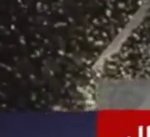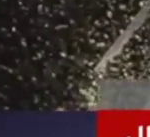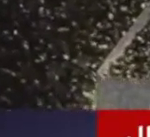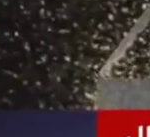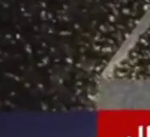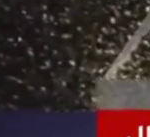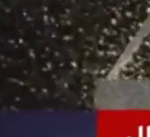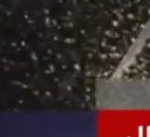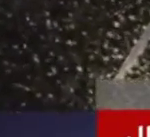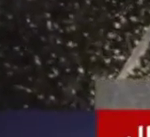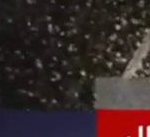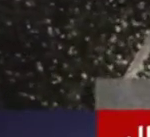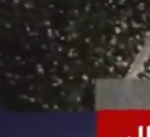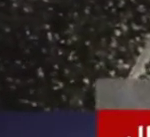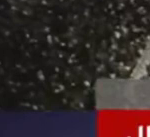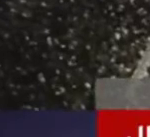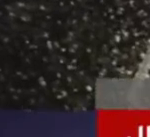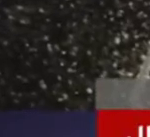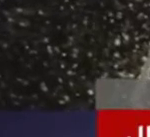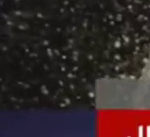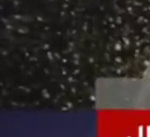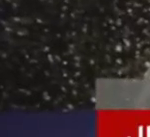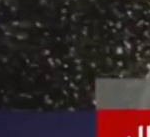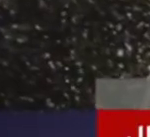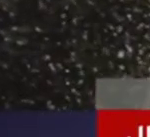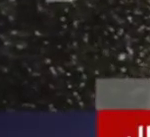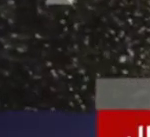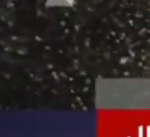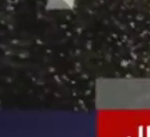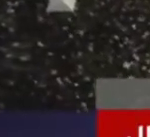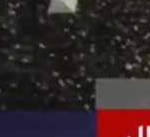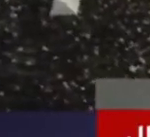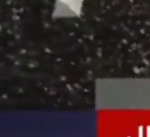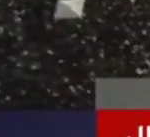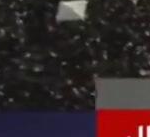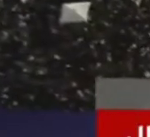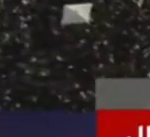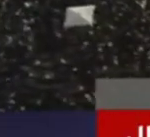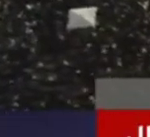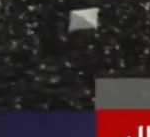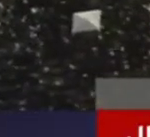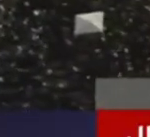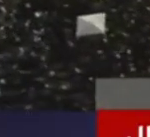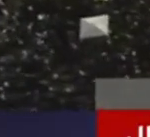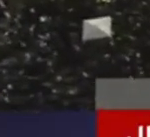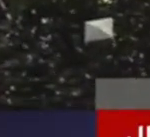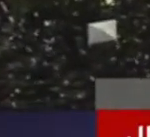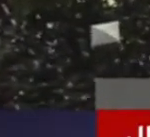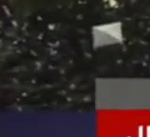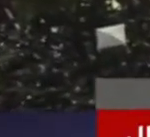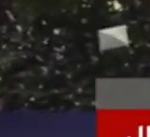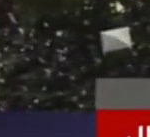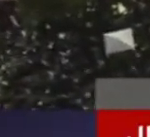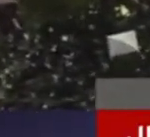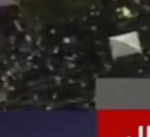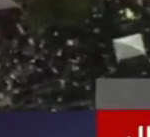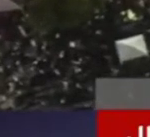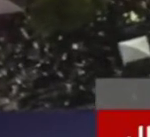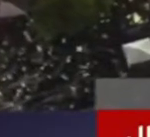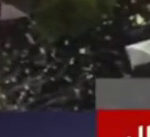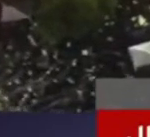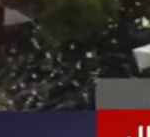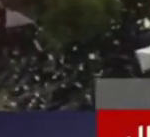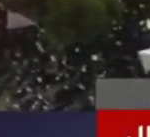الانتصار وانا علينا ان نكرس كل الموارد العالميه